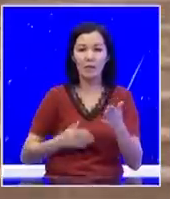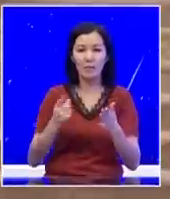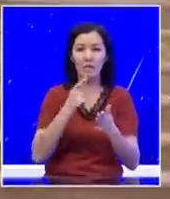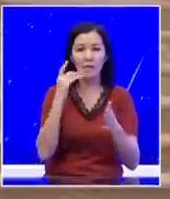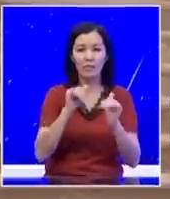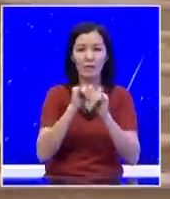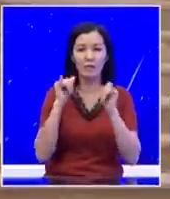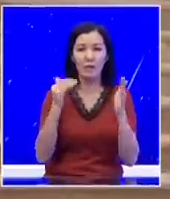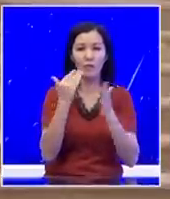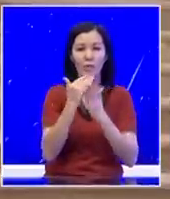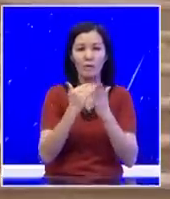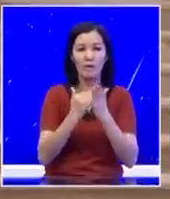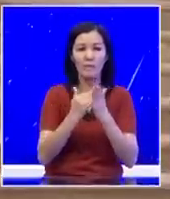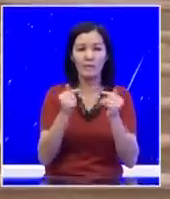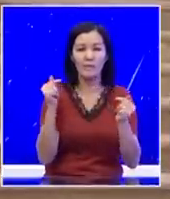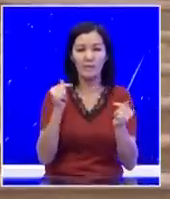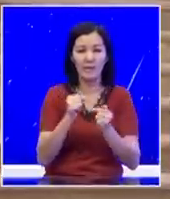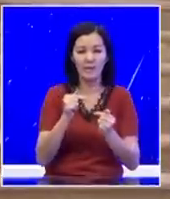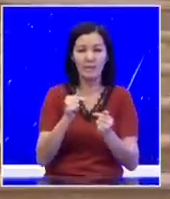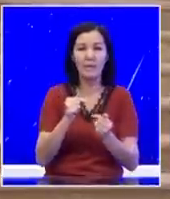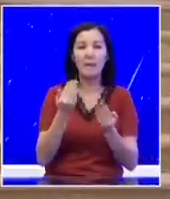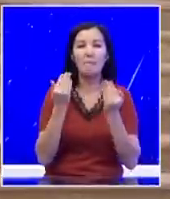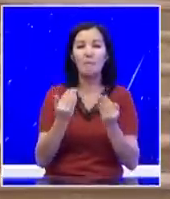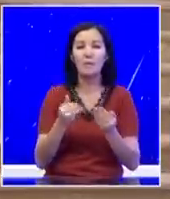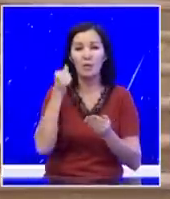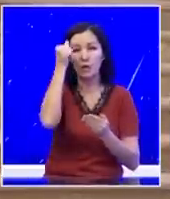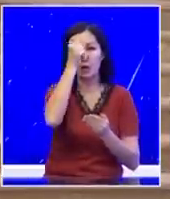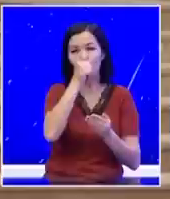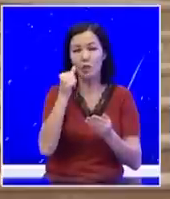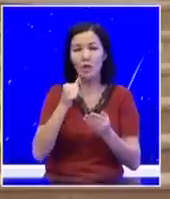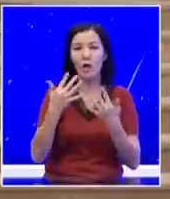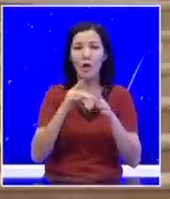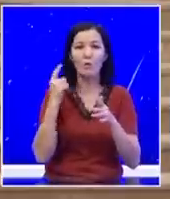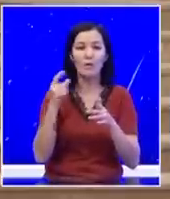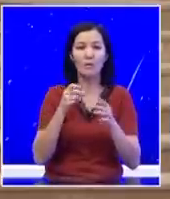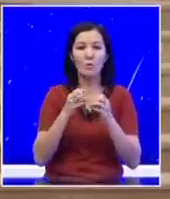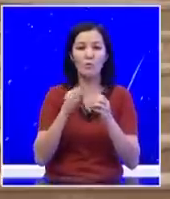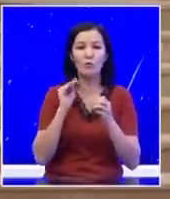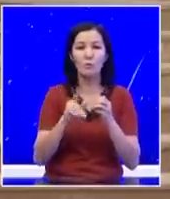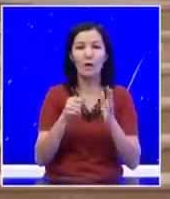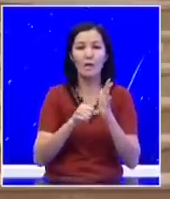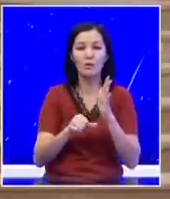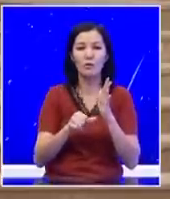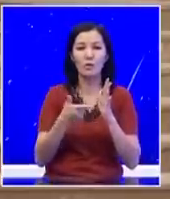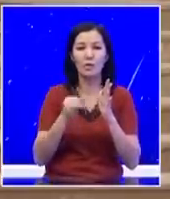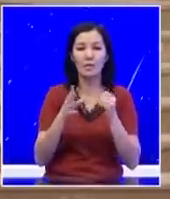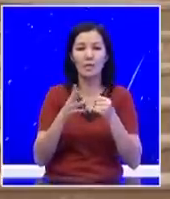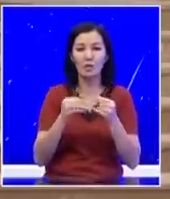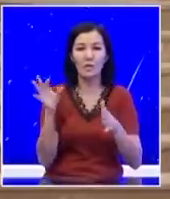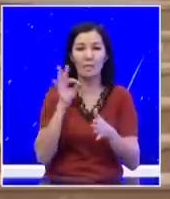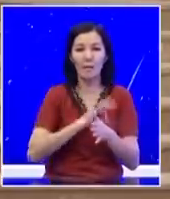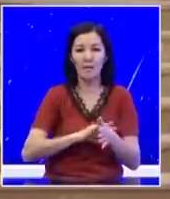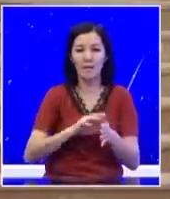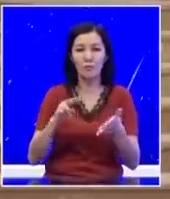даму бағдарламасына сәйкес, биылғы жылы өңіріміздің шаруа қожалықтары 13600 гектар ауыл шаруашылық жерлерін